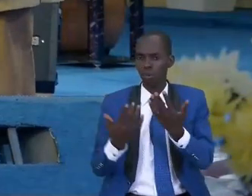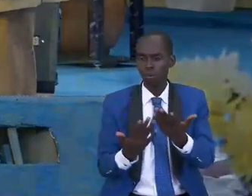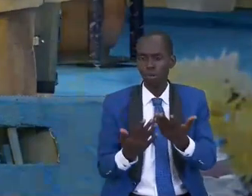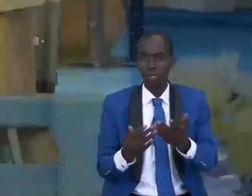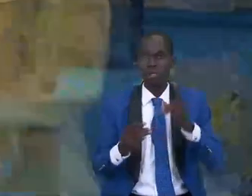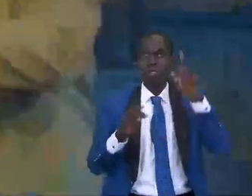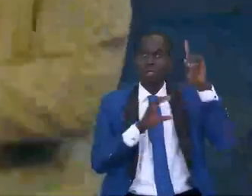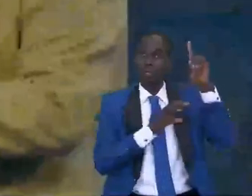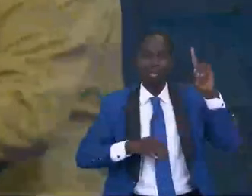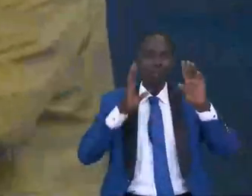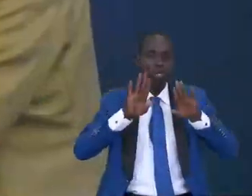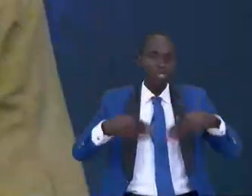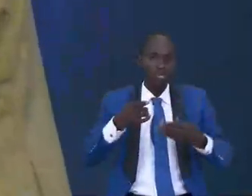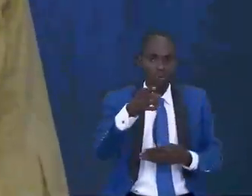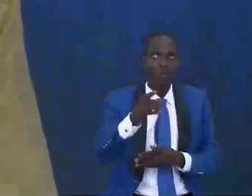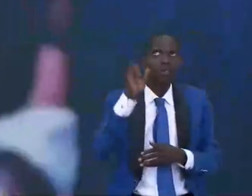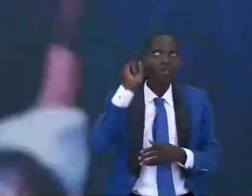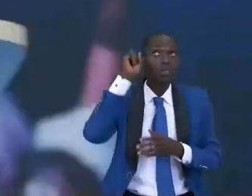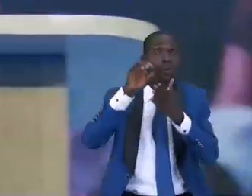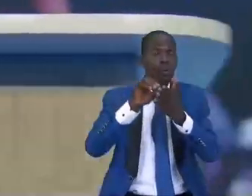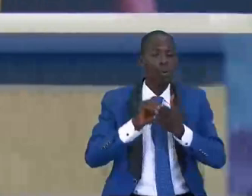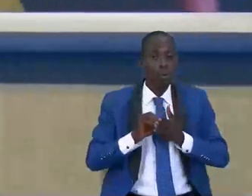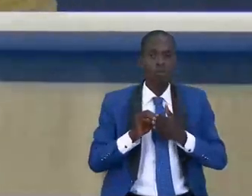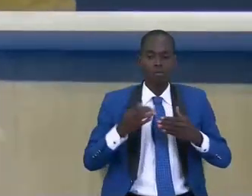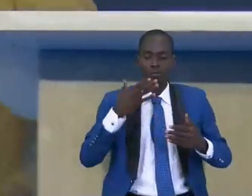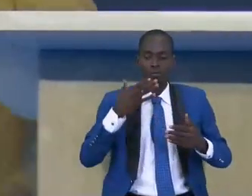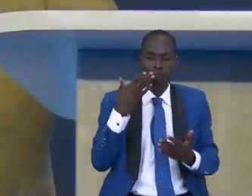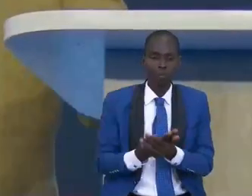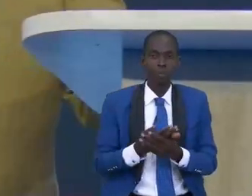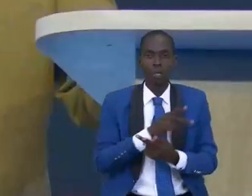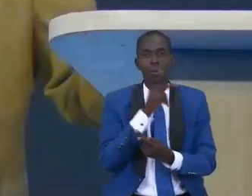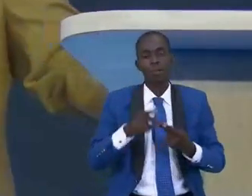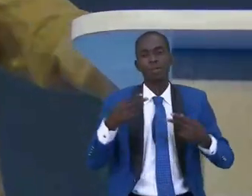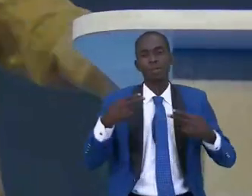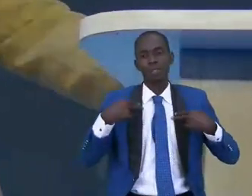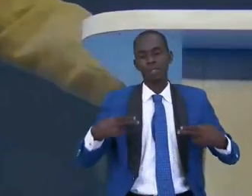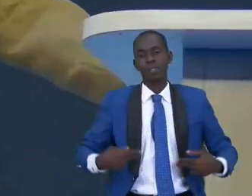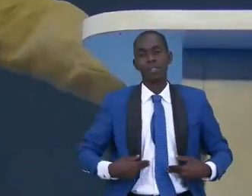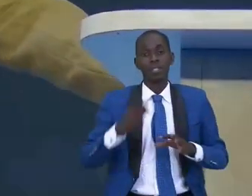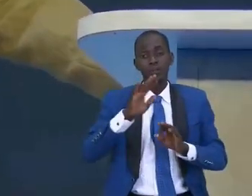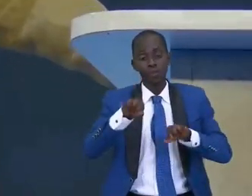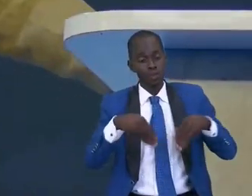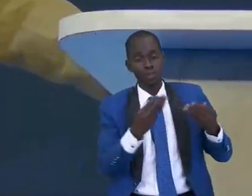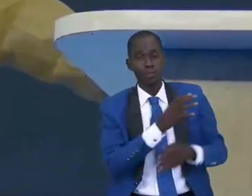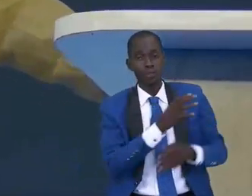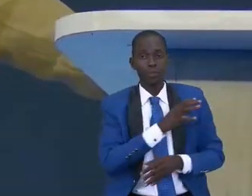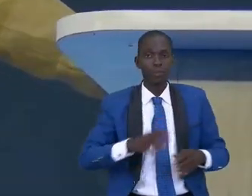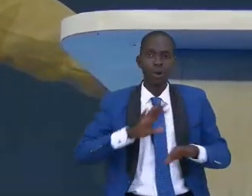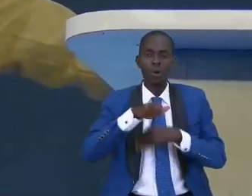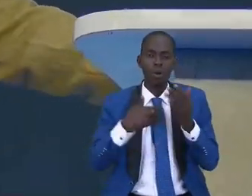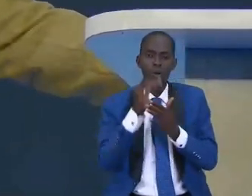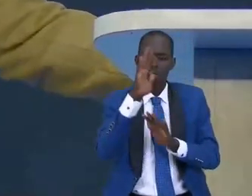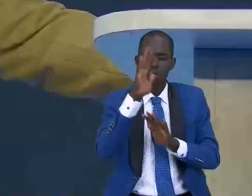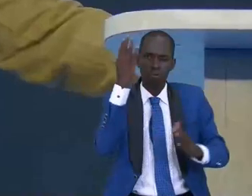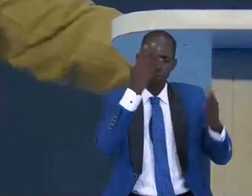santé parfaite. Si tu lui donnes tes problèmes, toutes tes transgressions à lui,